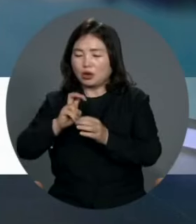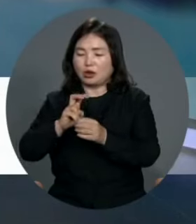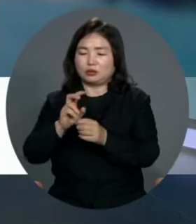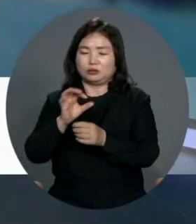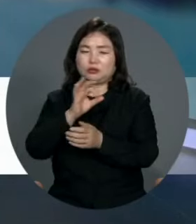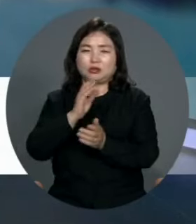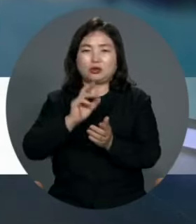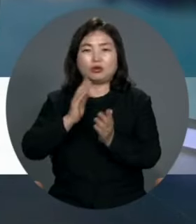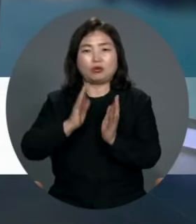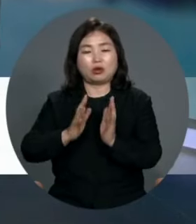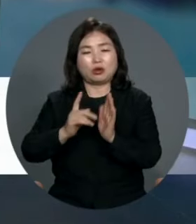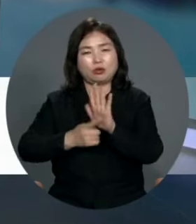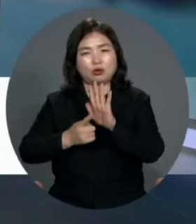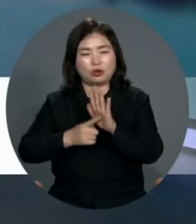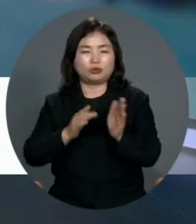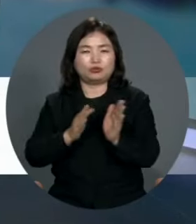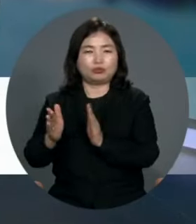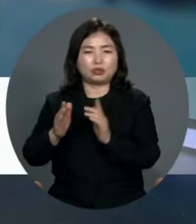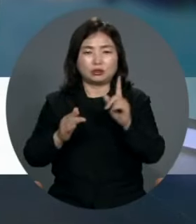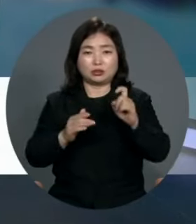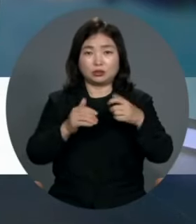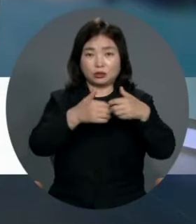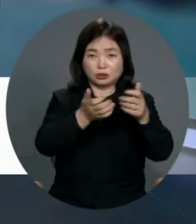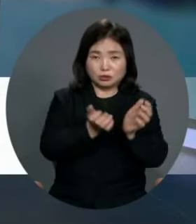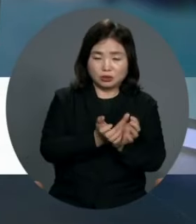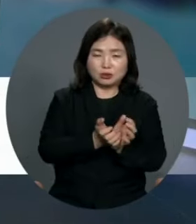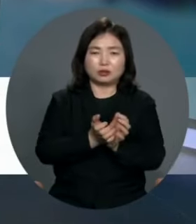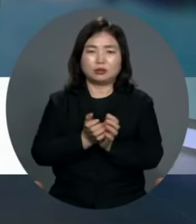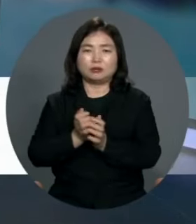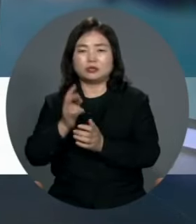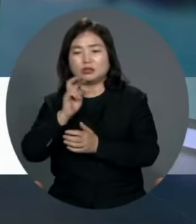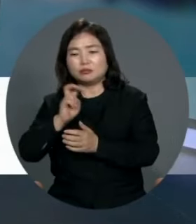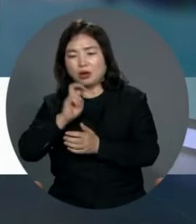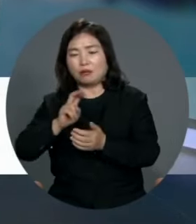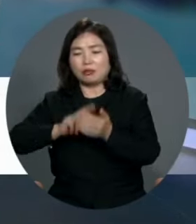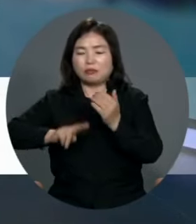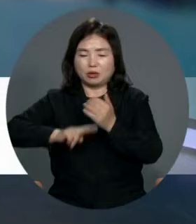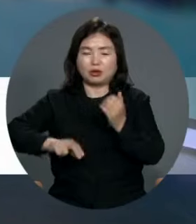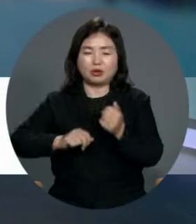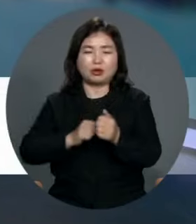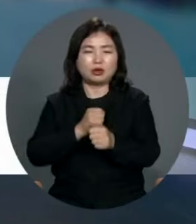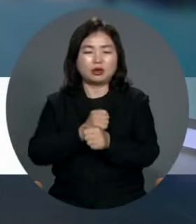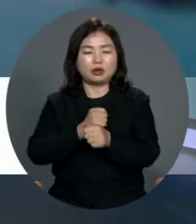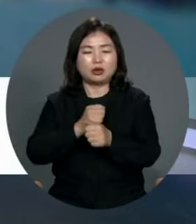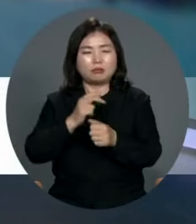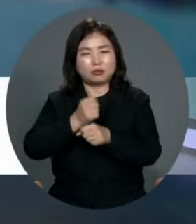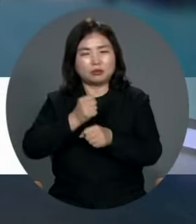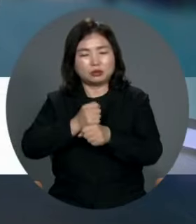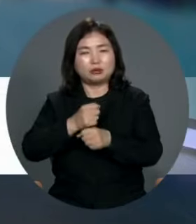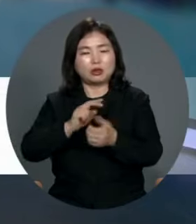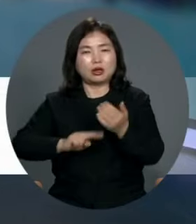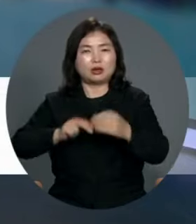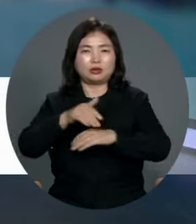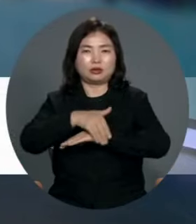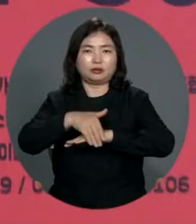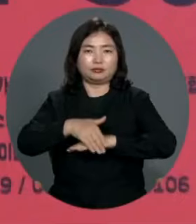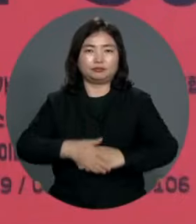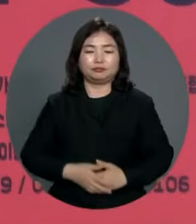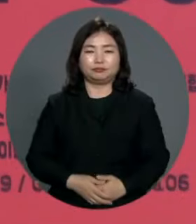준비했는데요. 음악가 11팀의 창작곡들로 채워지고 음반까지 만들었다고 합니다. 이태우 기자의 보도입니다.